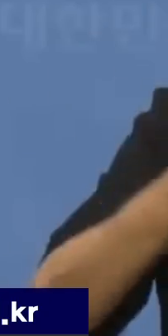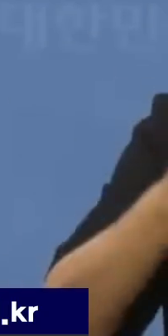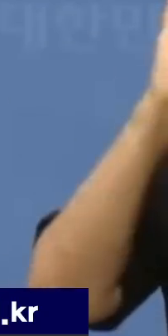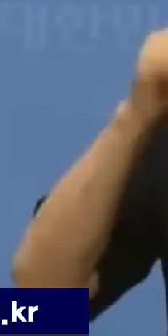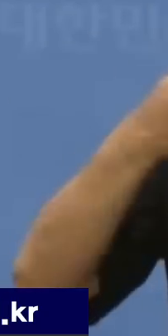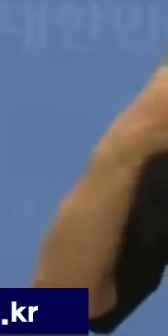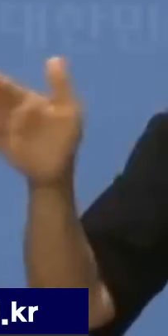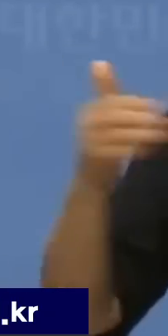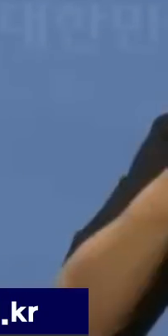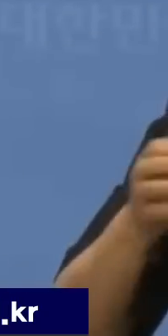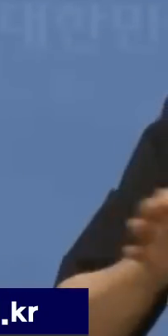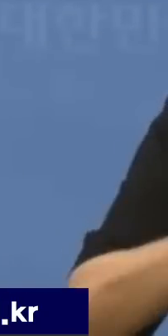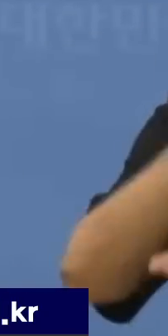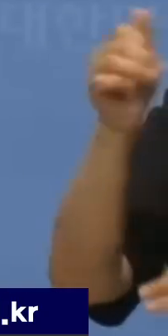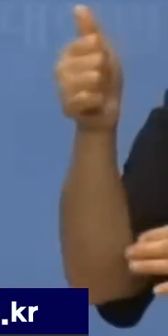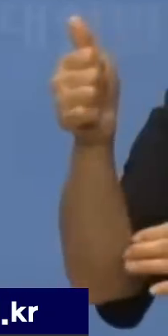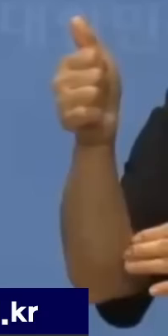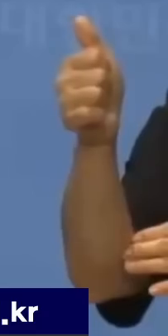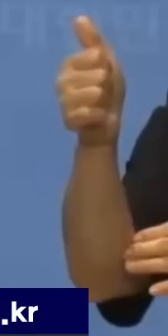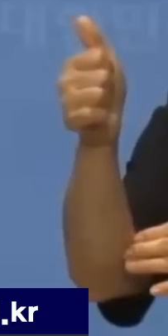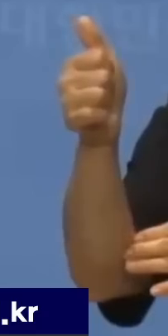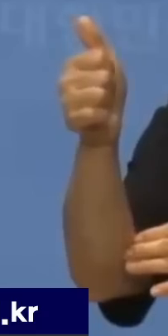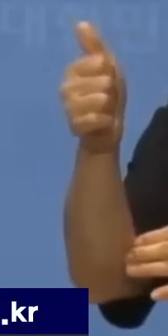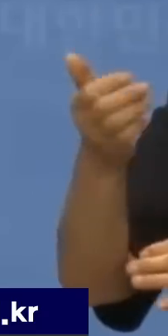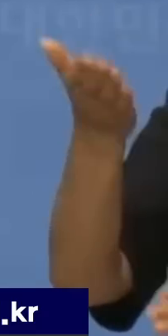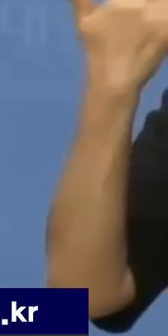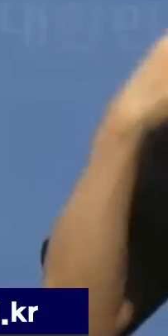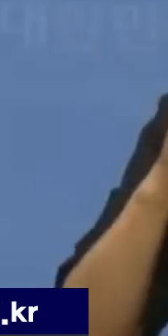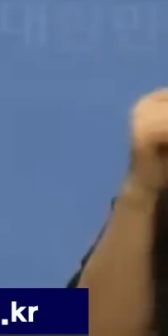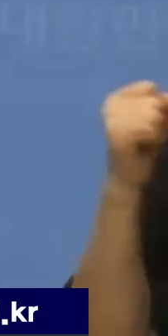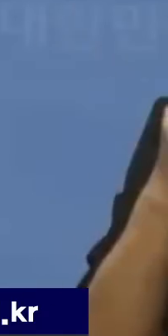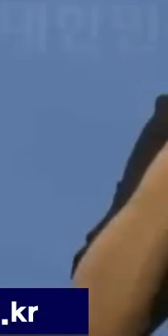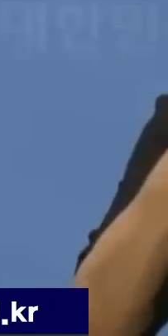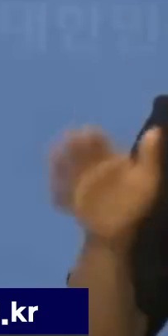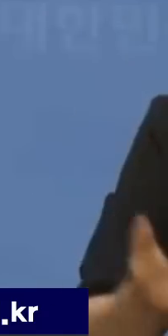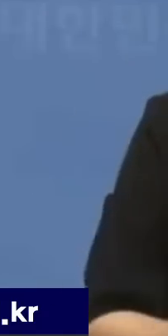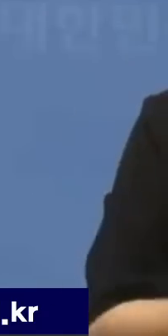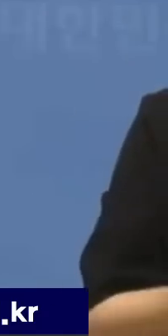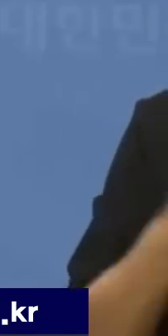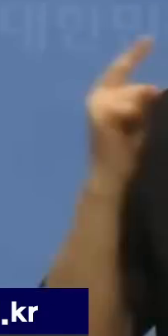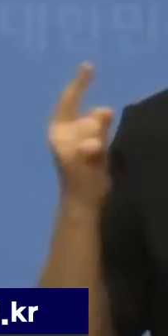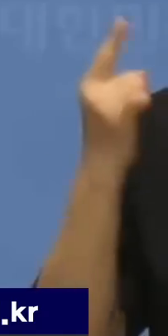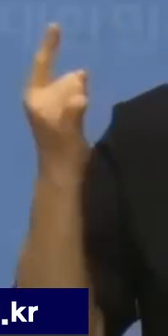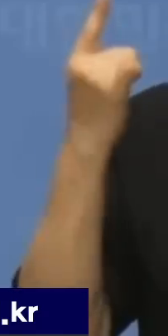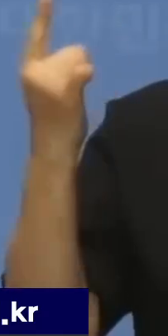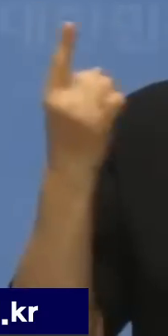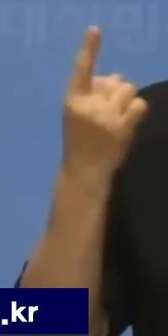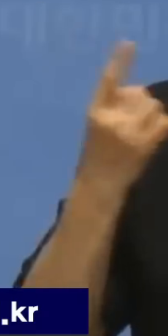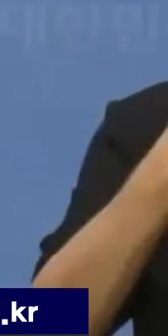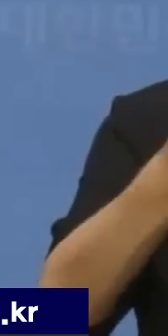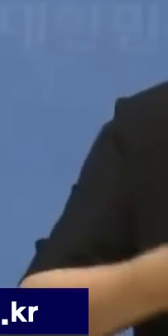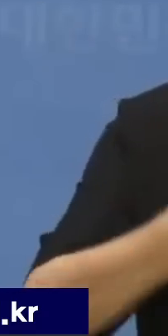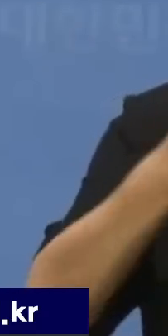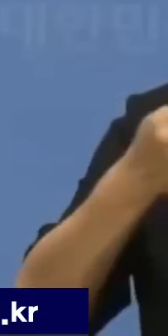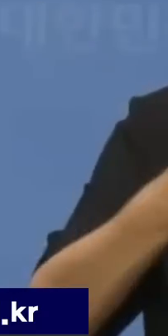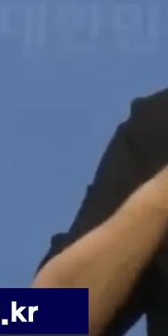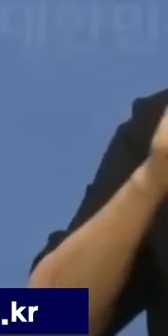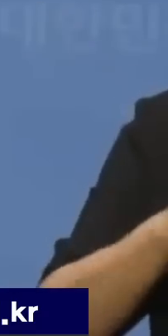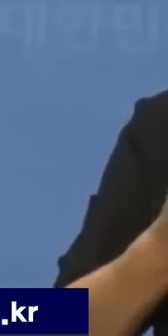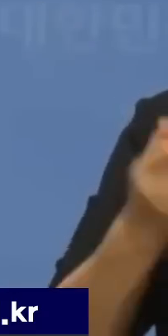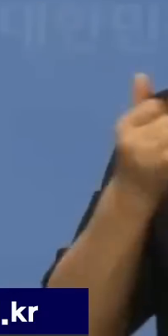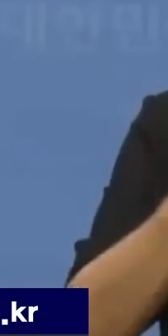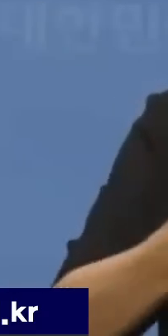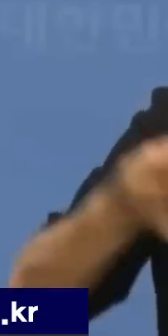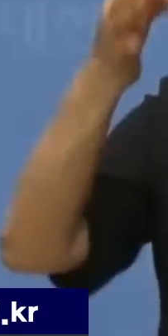대통령 시 경제수석입니다 지난 겨울 난방비 급등이 지난 몇 년간 인상 요인이